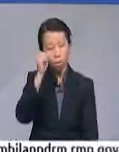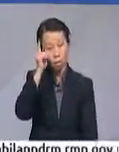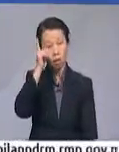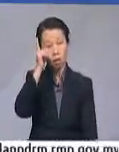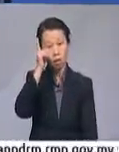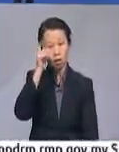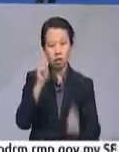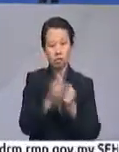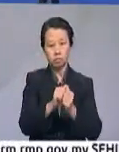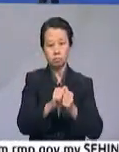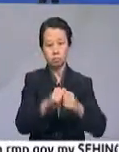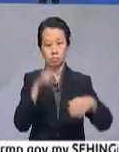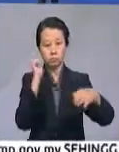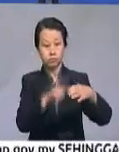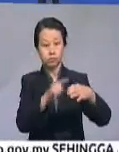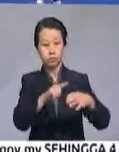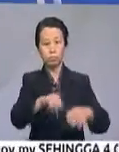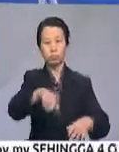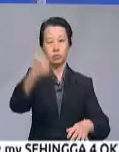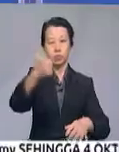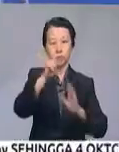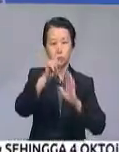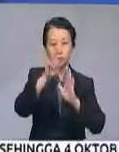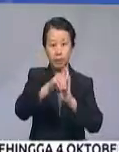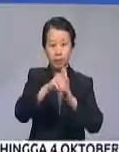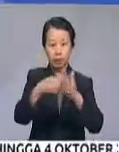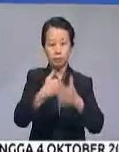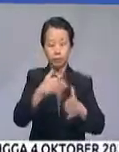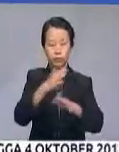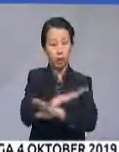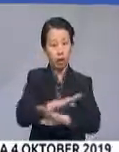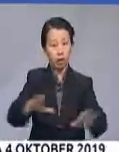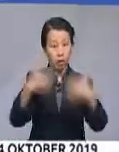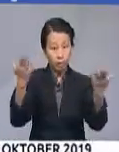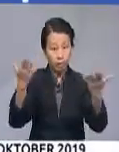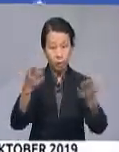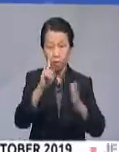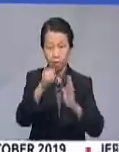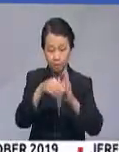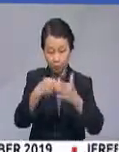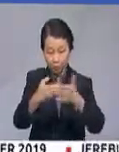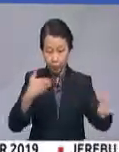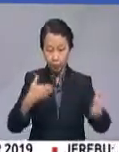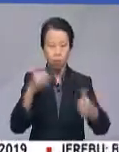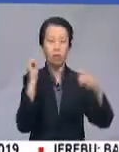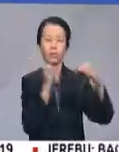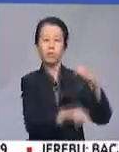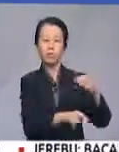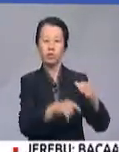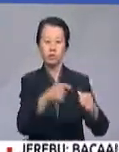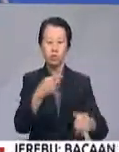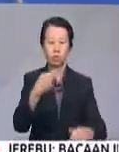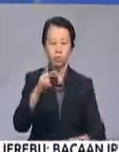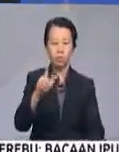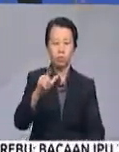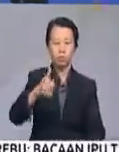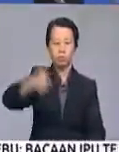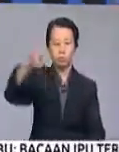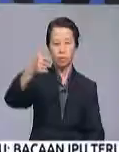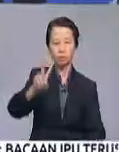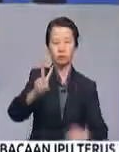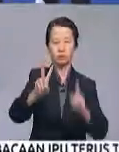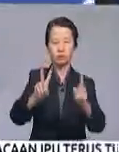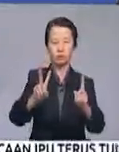Johor dengan jaringan kemenangan seminit sebelum tamat aksi oleh Hazatul Huzra Abdul Razak untuk Kuala Lumpur menang